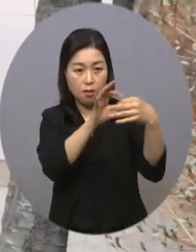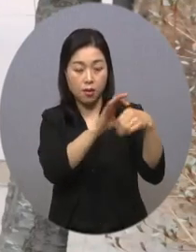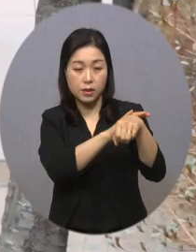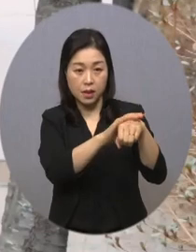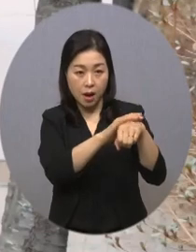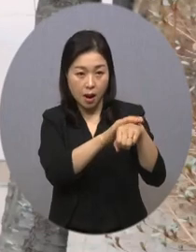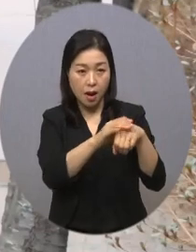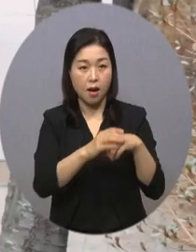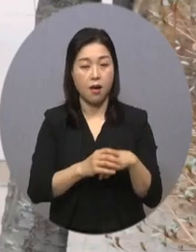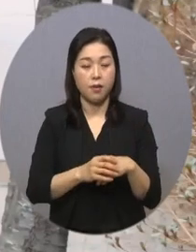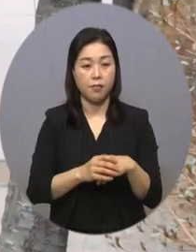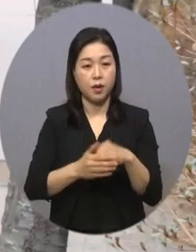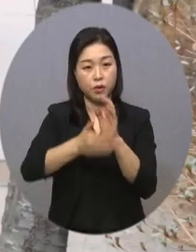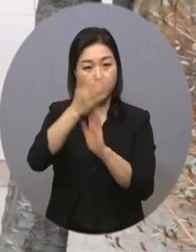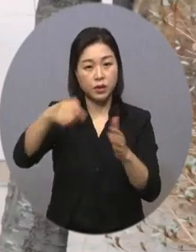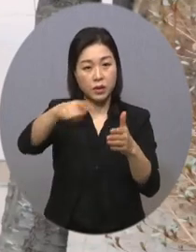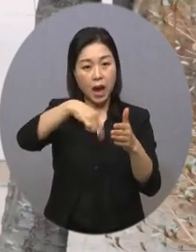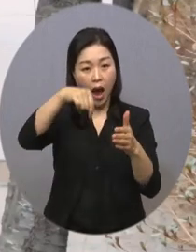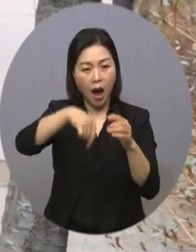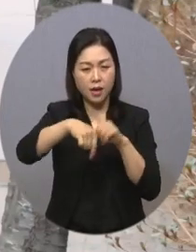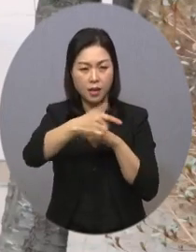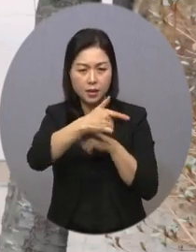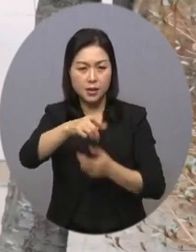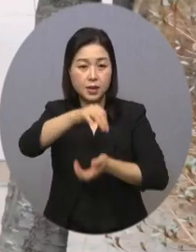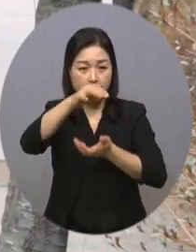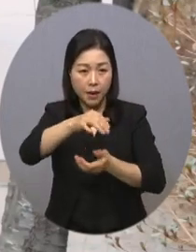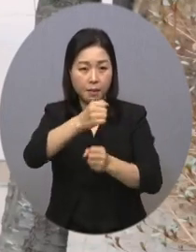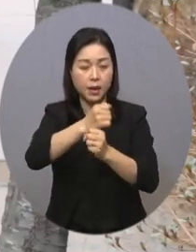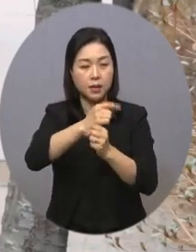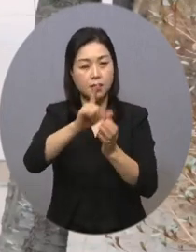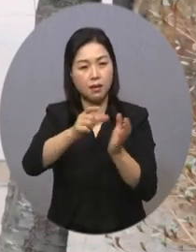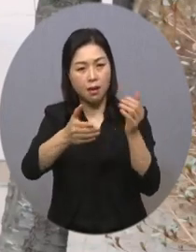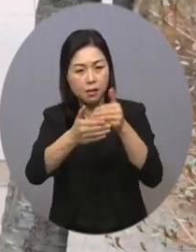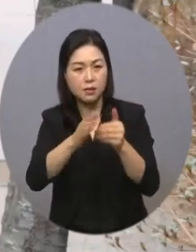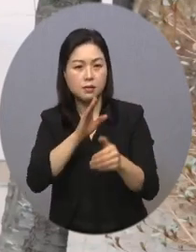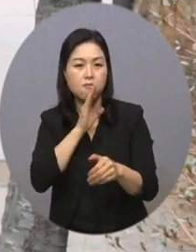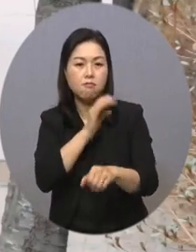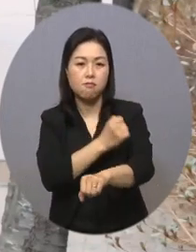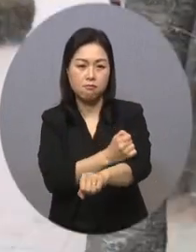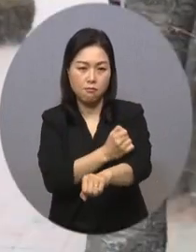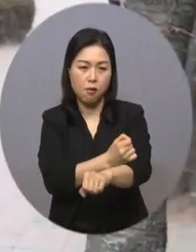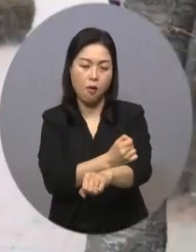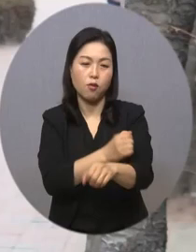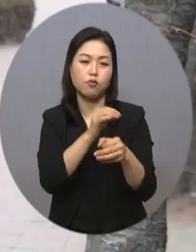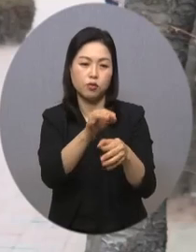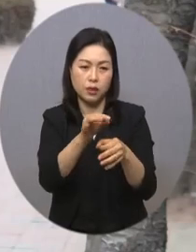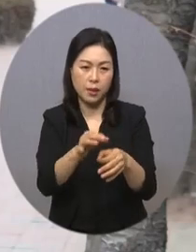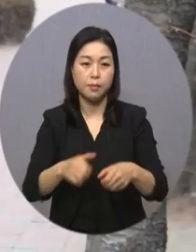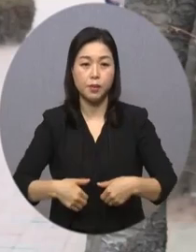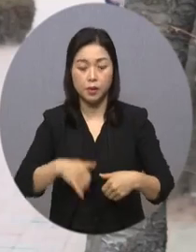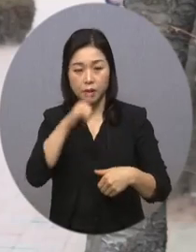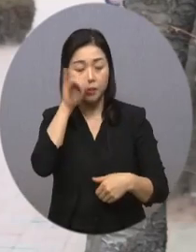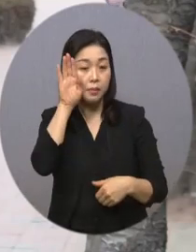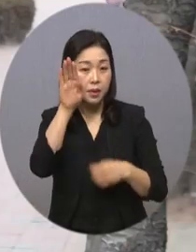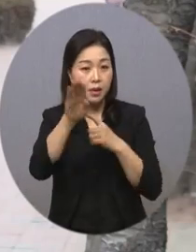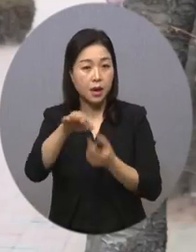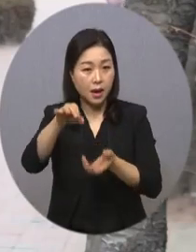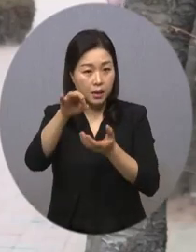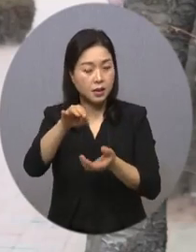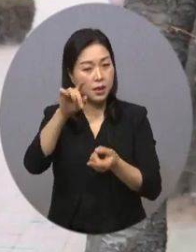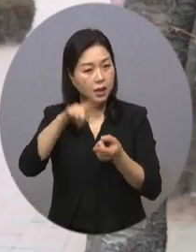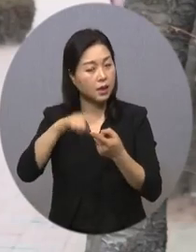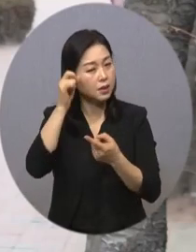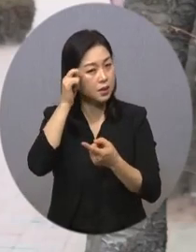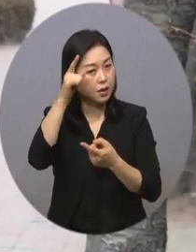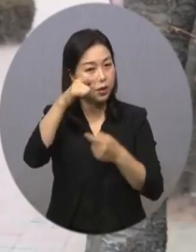도시의 유무형적 자산이 되기까지 얼마나 많은 노력과 투자가 필요할지 미래 가치에 대한 지혜로운